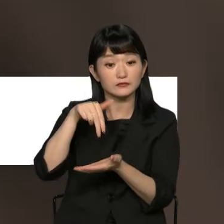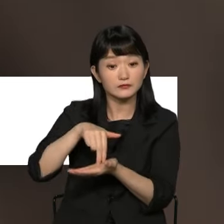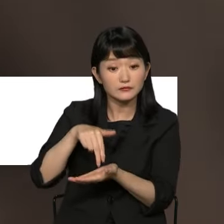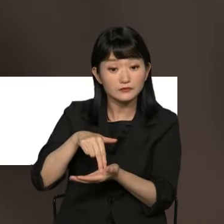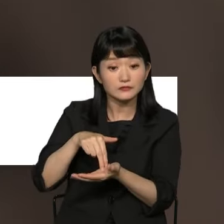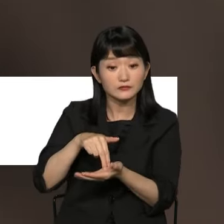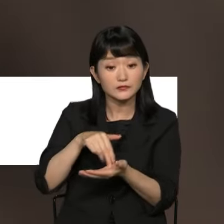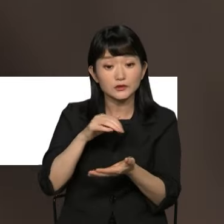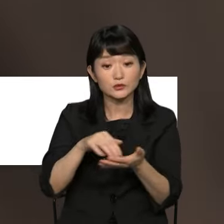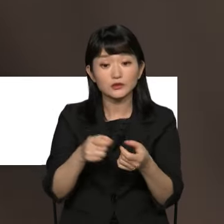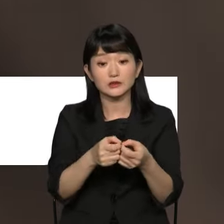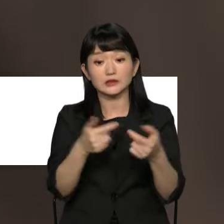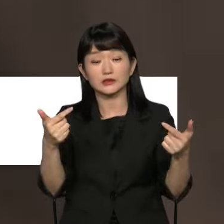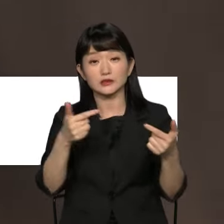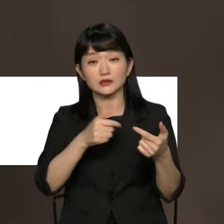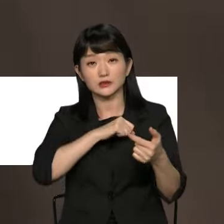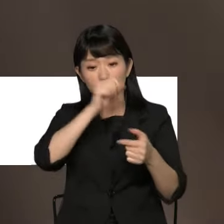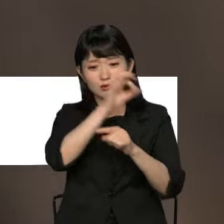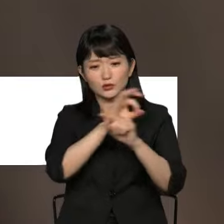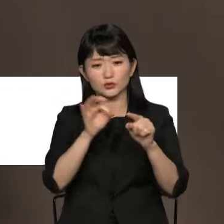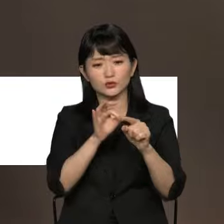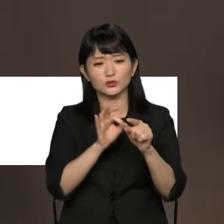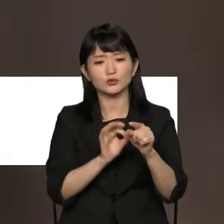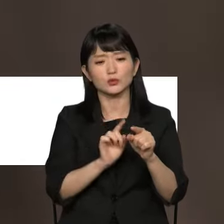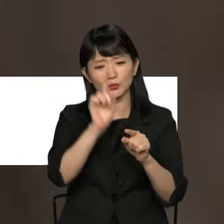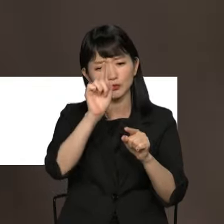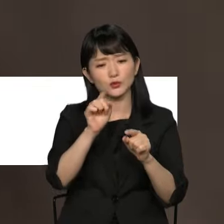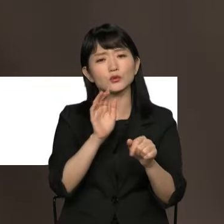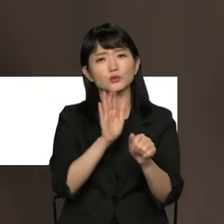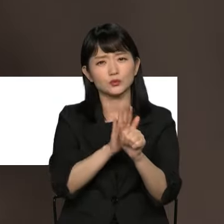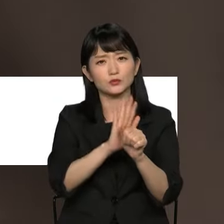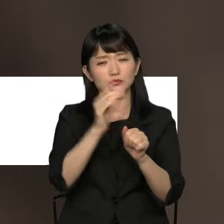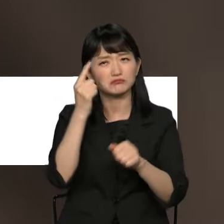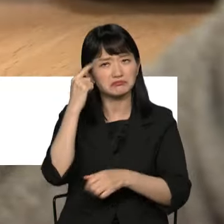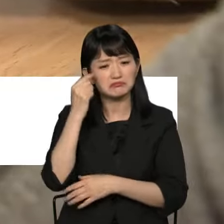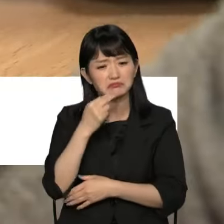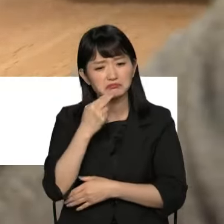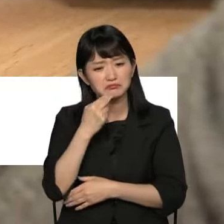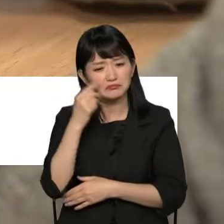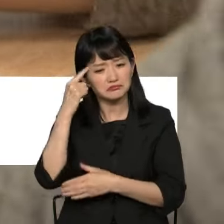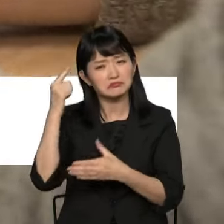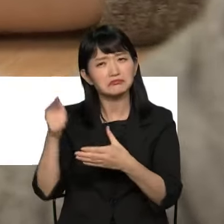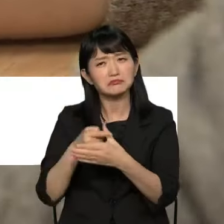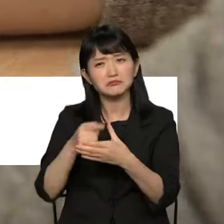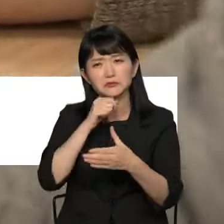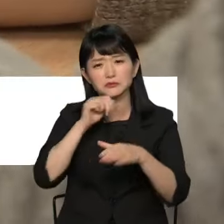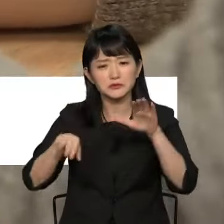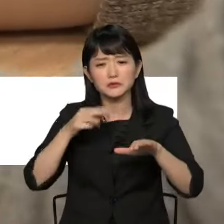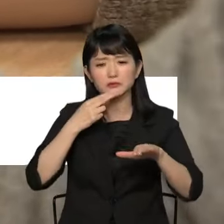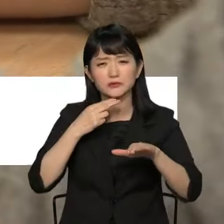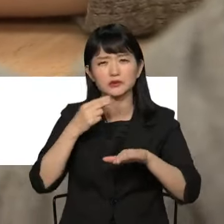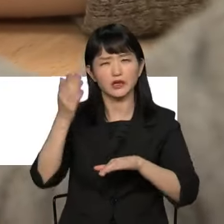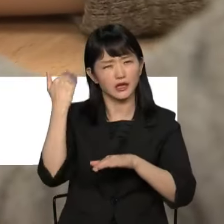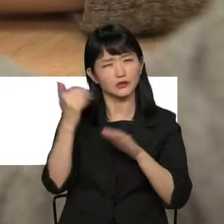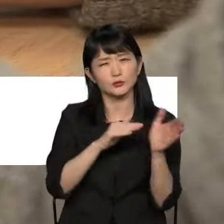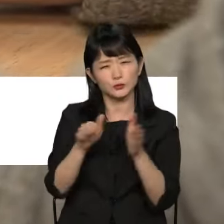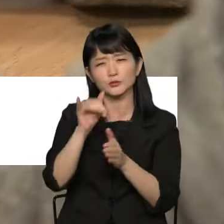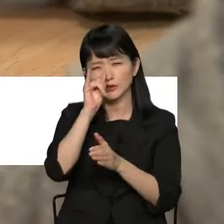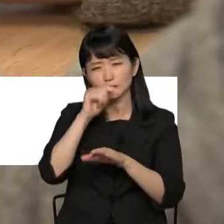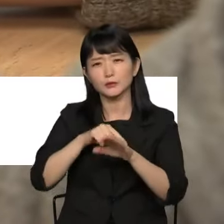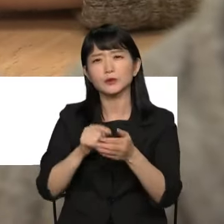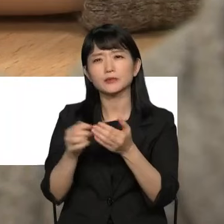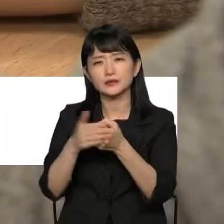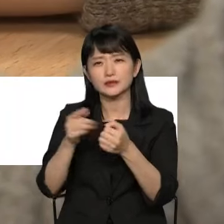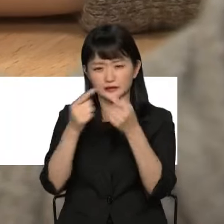합격률이 올라가니까 도움이 되는 겁니다. 별로 생각 없었던 친구들도 어차피 점수 차이 얼마 안 났는데 그동안 준비한 게 있는데 이런 마음으로